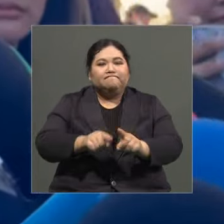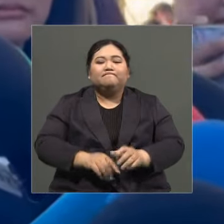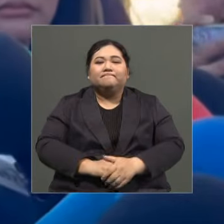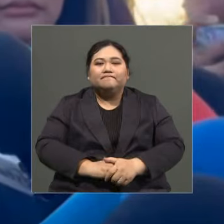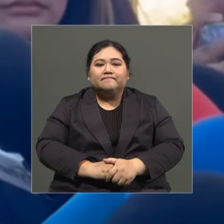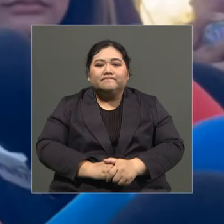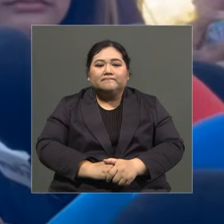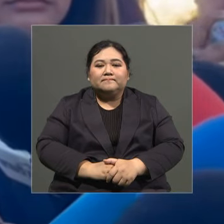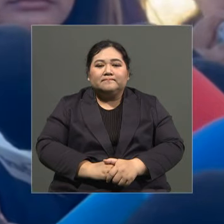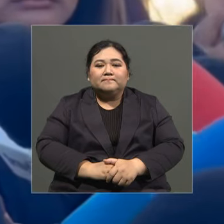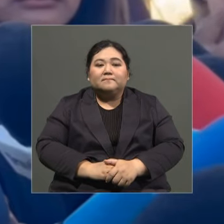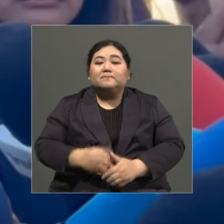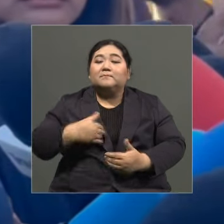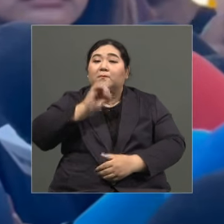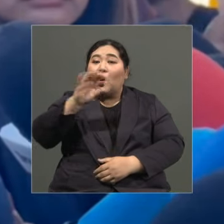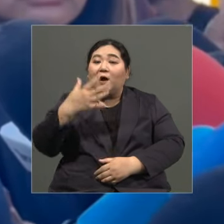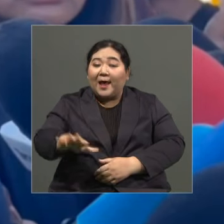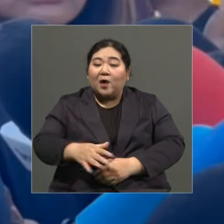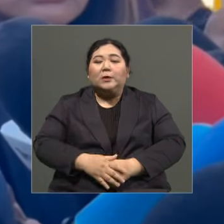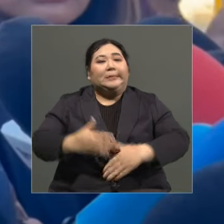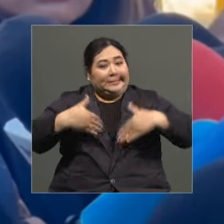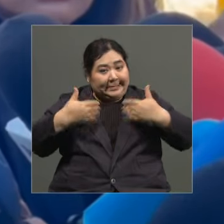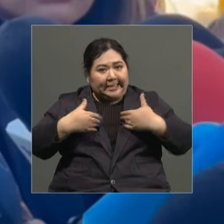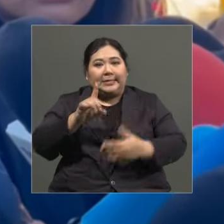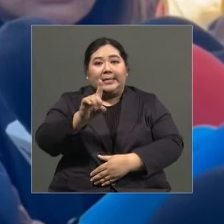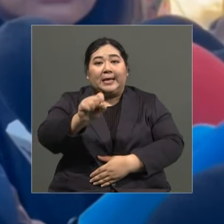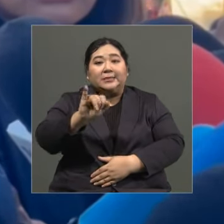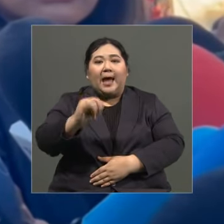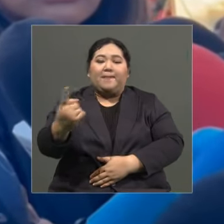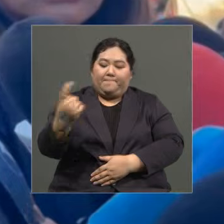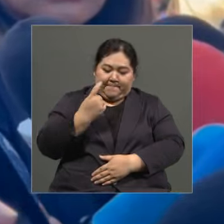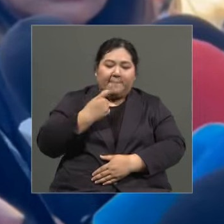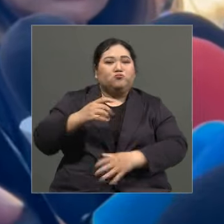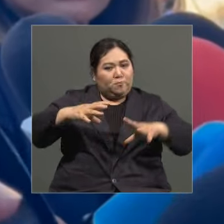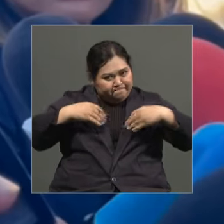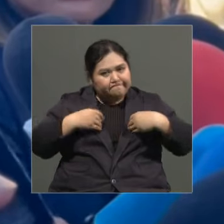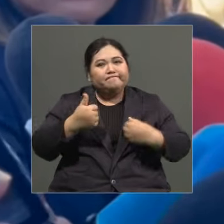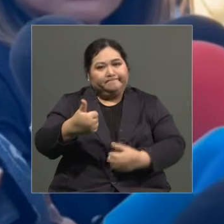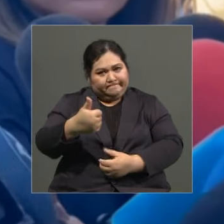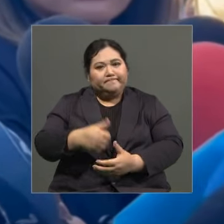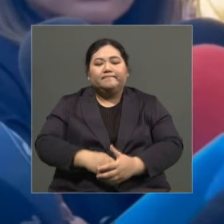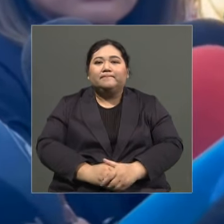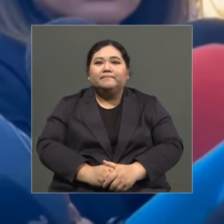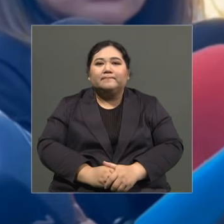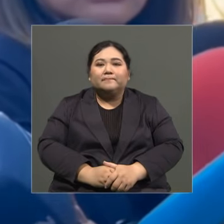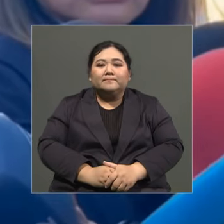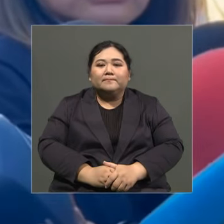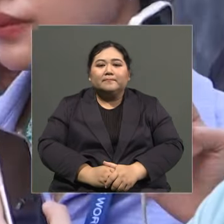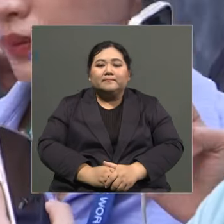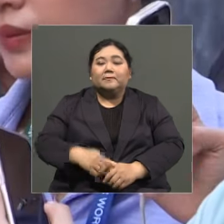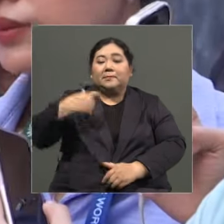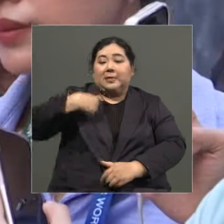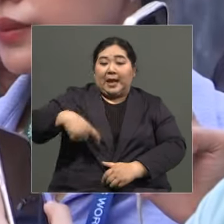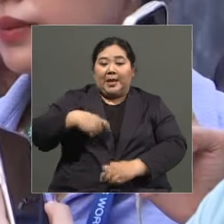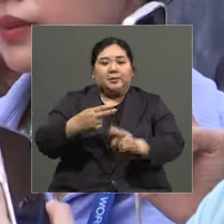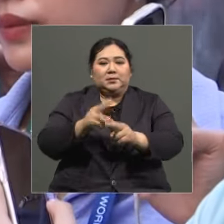และที่สำคัญก็ย้ำในเรื่องของการยินดีให้ทาง DSIเนี่ยเข้าสอบสวนด้วยอืขณะที่ทางด้านของทนายวิทูร